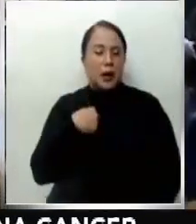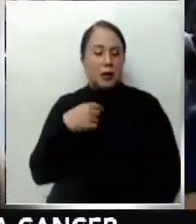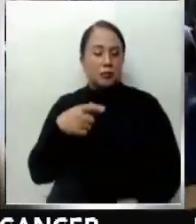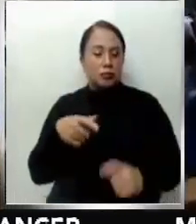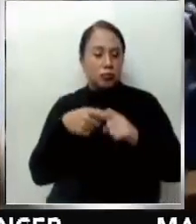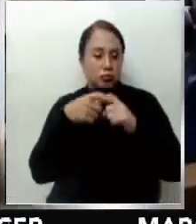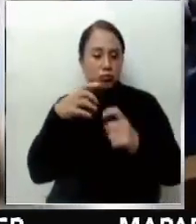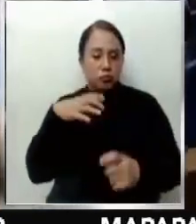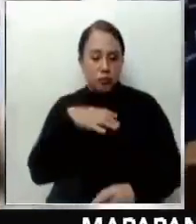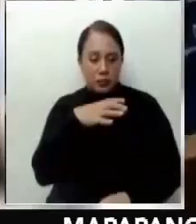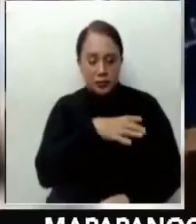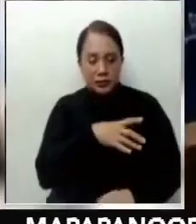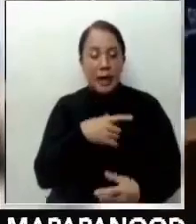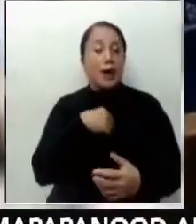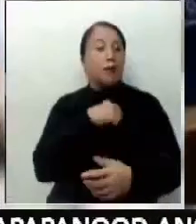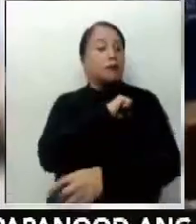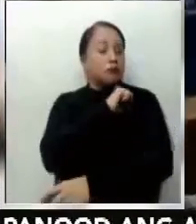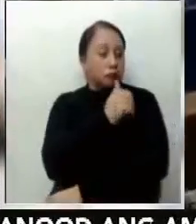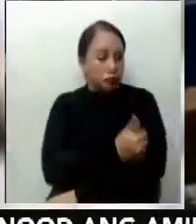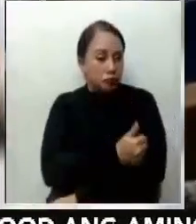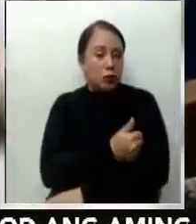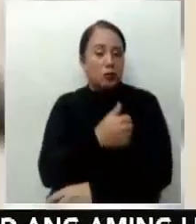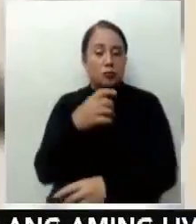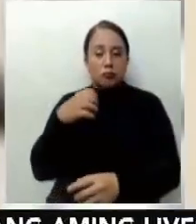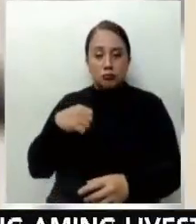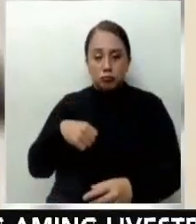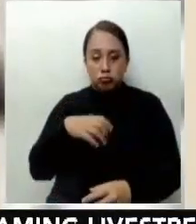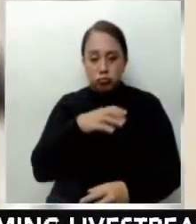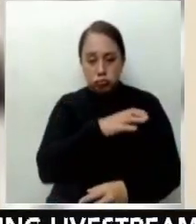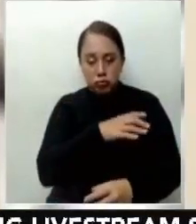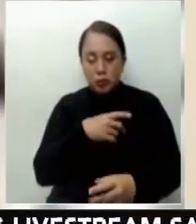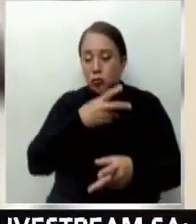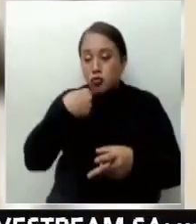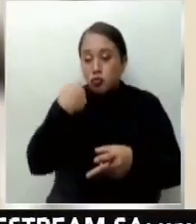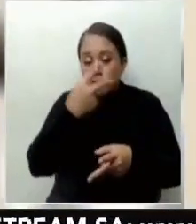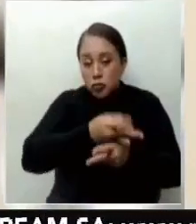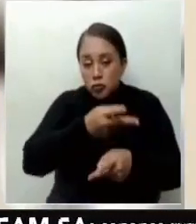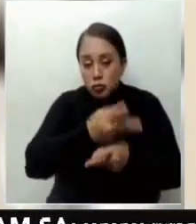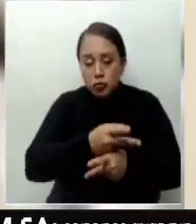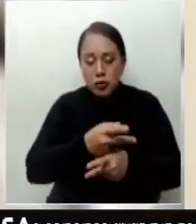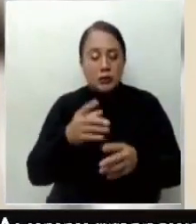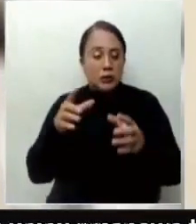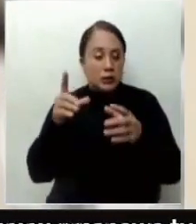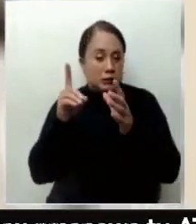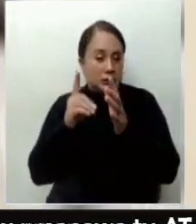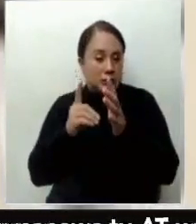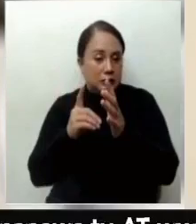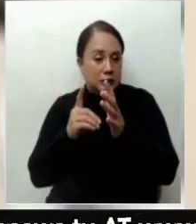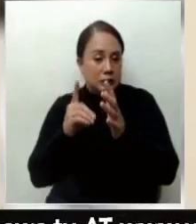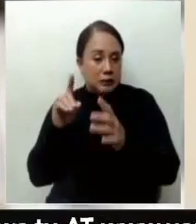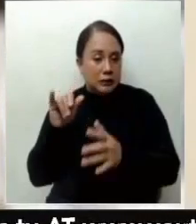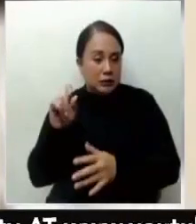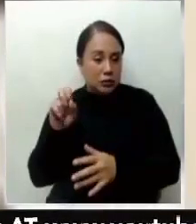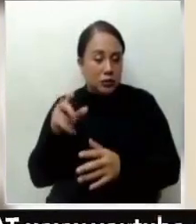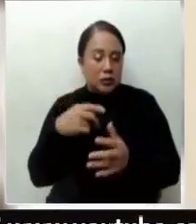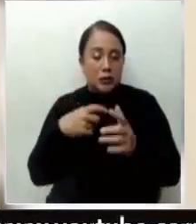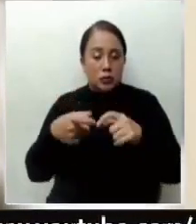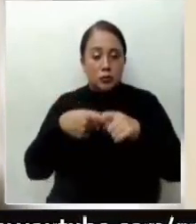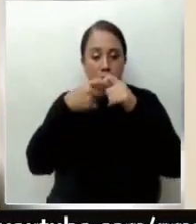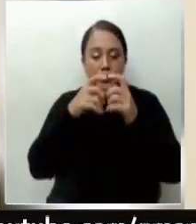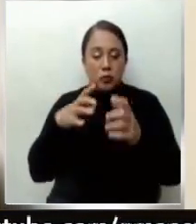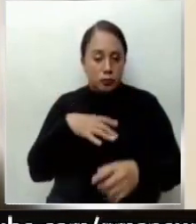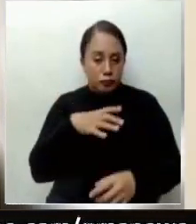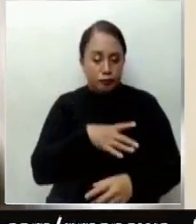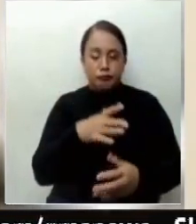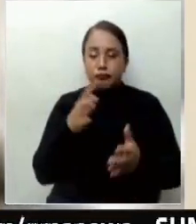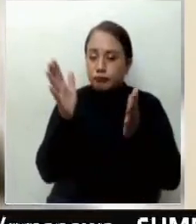kapangyarihan din ang camera na magtalaga ng caretaker para sa distrito ng suspendidong kongresista hinihingan pa